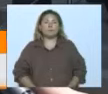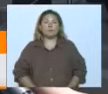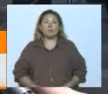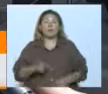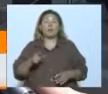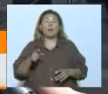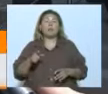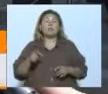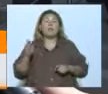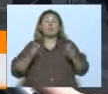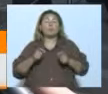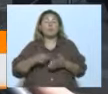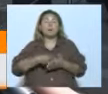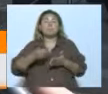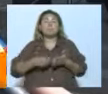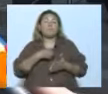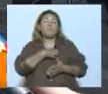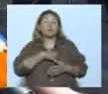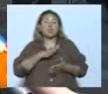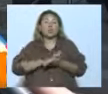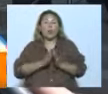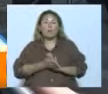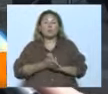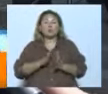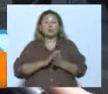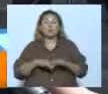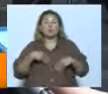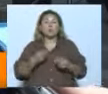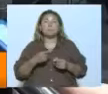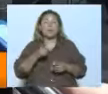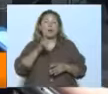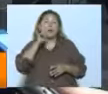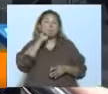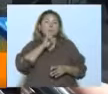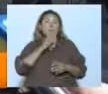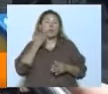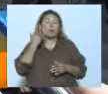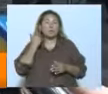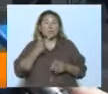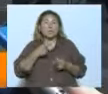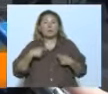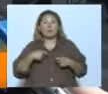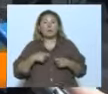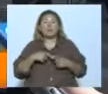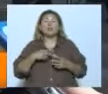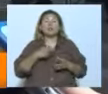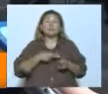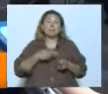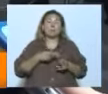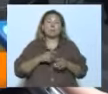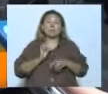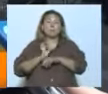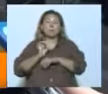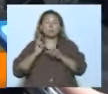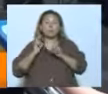На форуме были подписаны важные договоры, в том числе мы создаем условия для облегчения прохождения многих товаров, например, железнодорожных перевозок